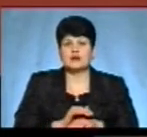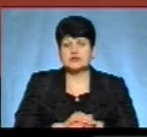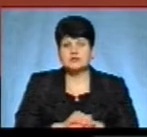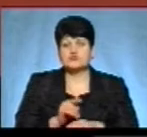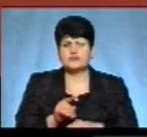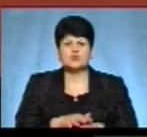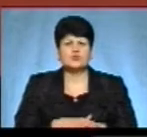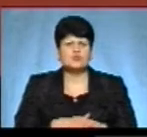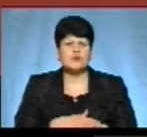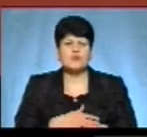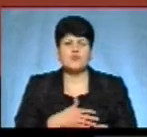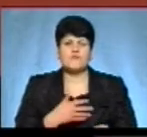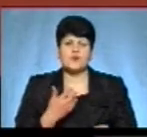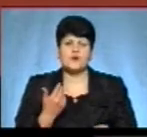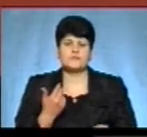дуже довго